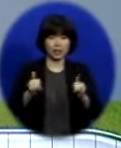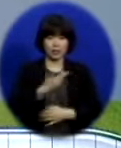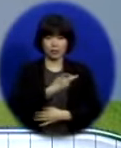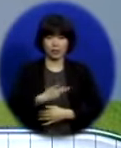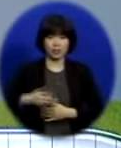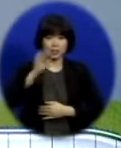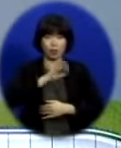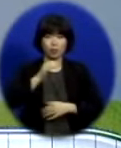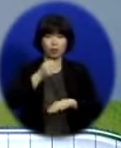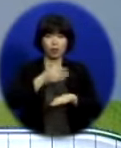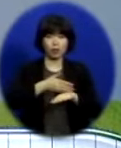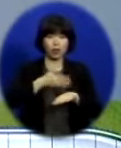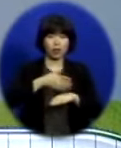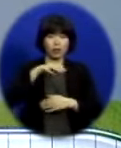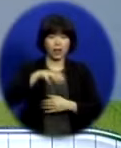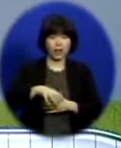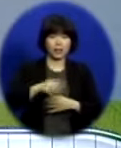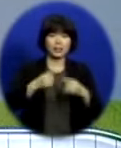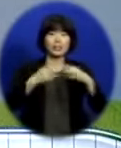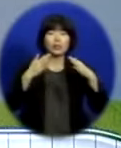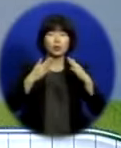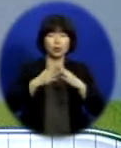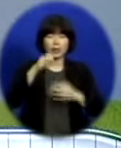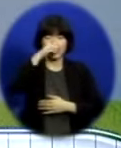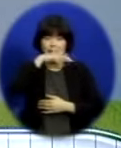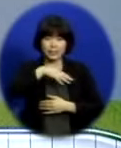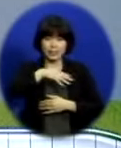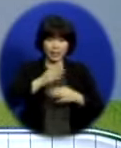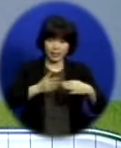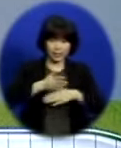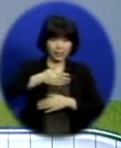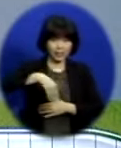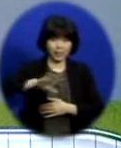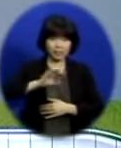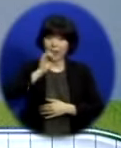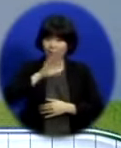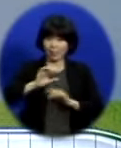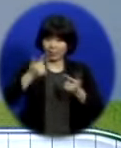교회를 그냥 지나치시면 안 되는 것